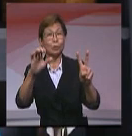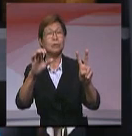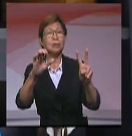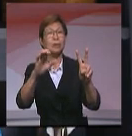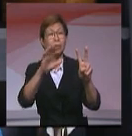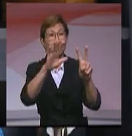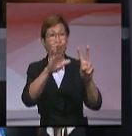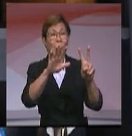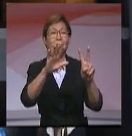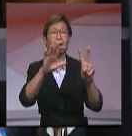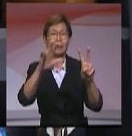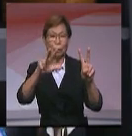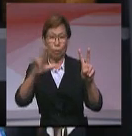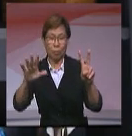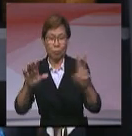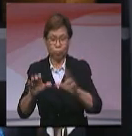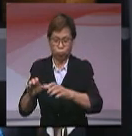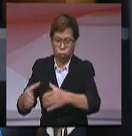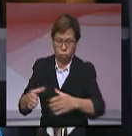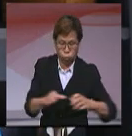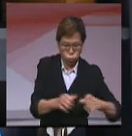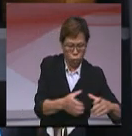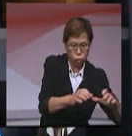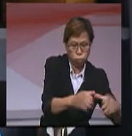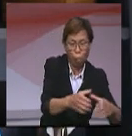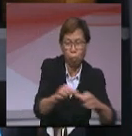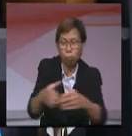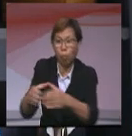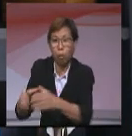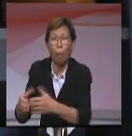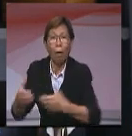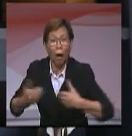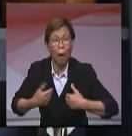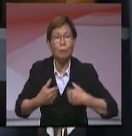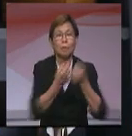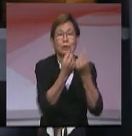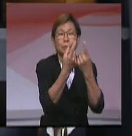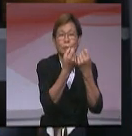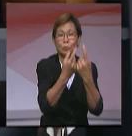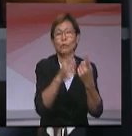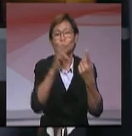2,534 pasukan pematuhan yang terdiri daripada